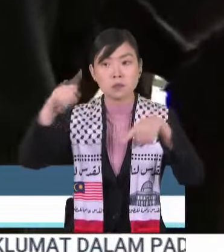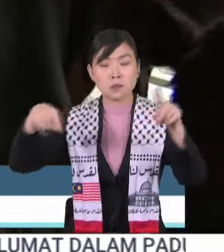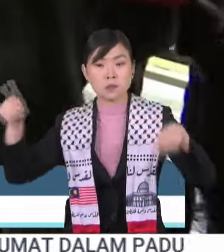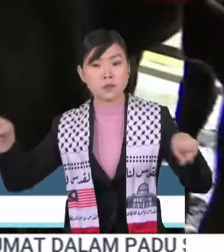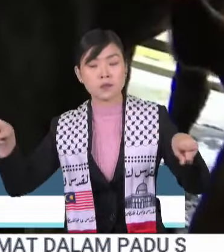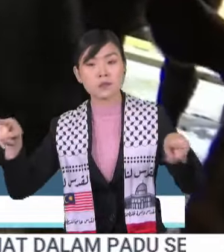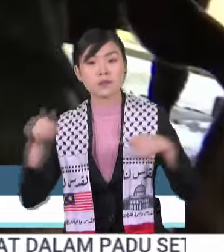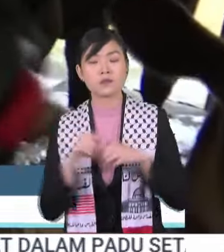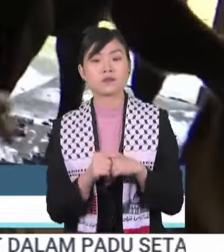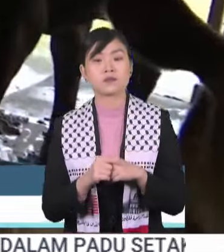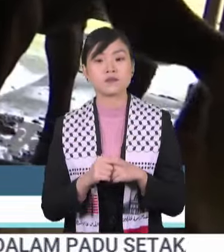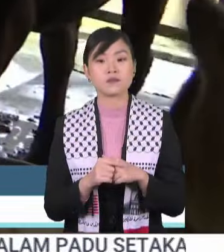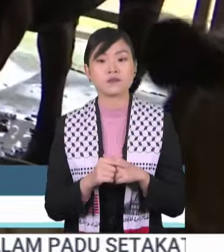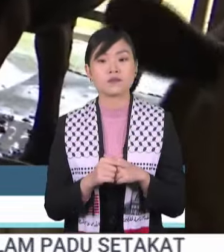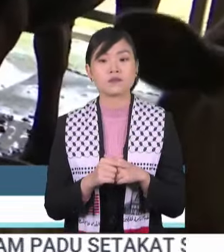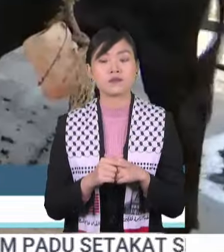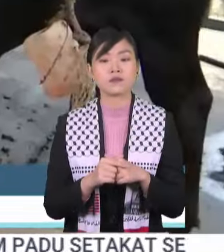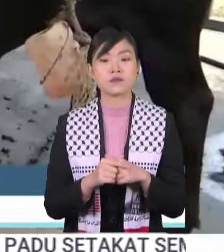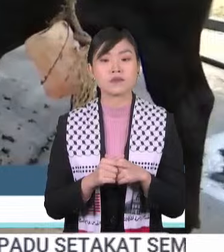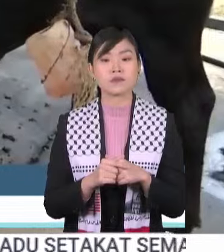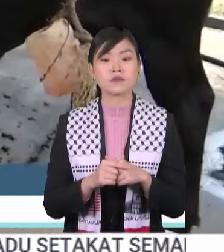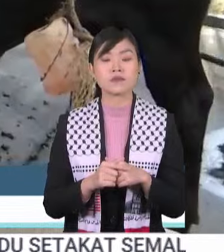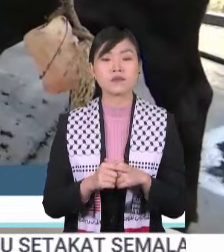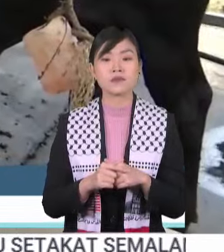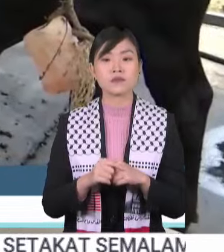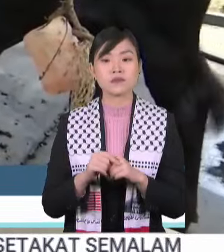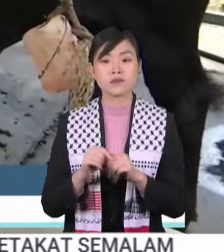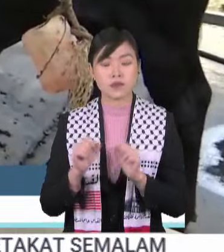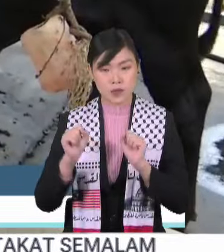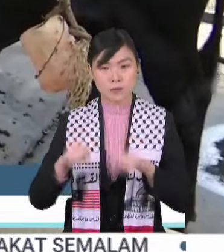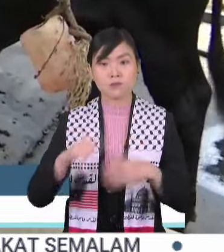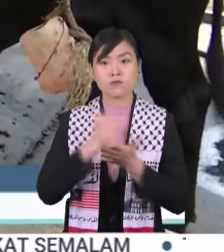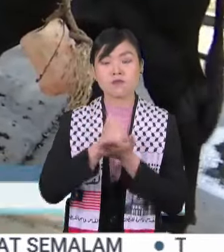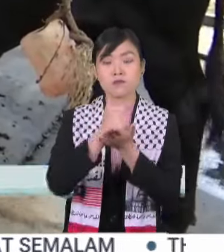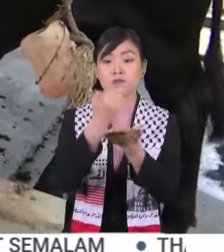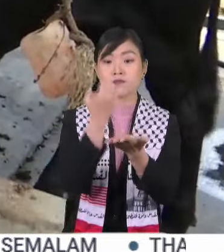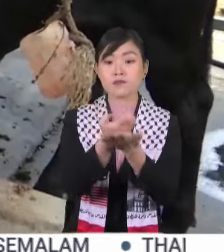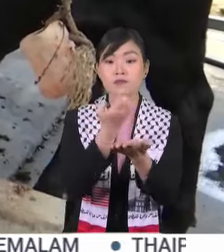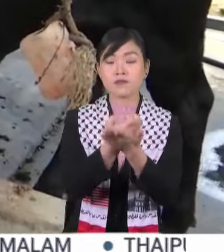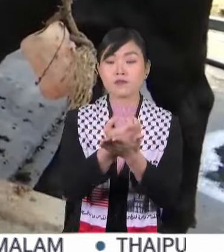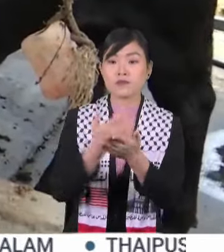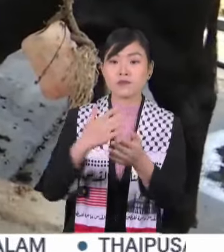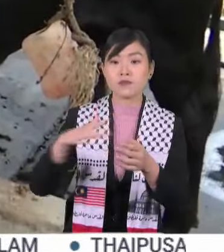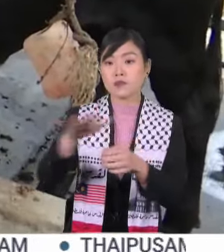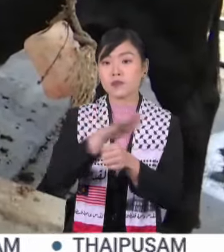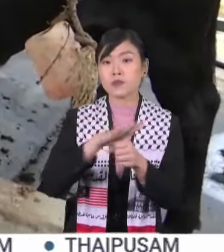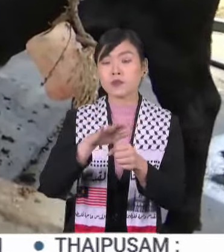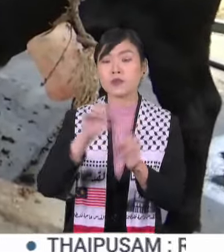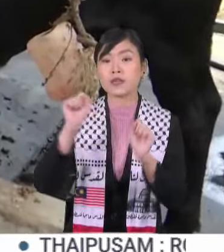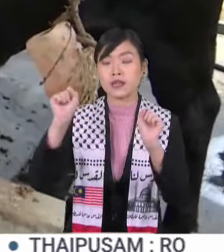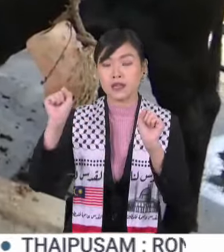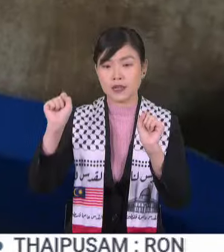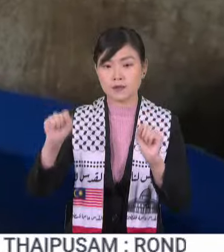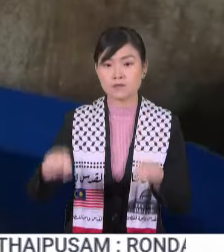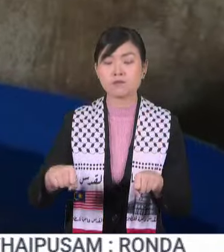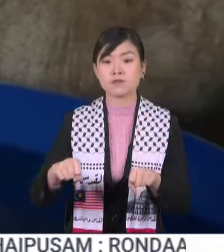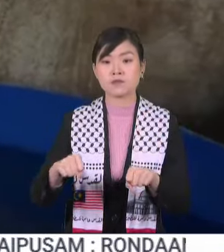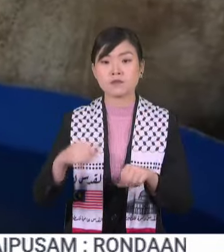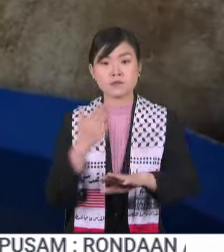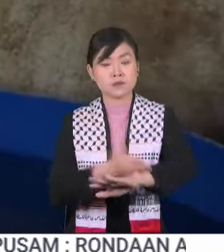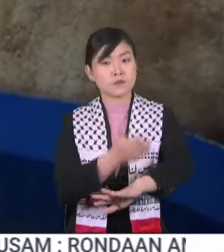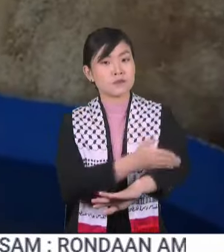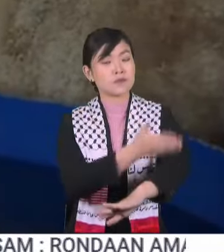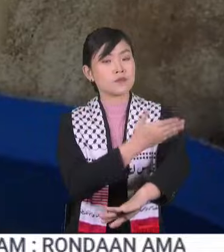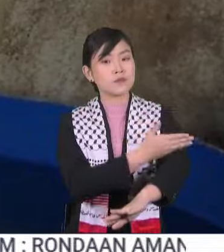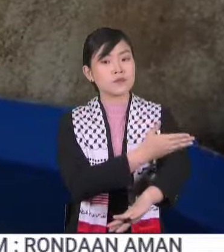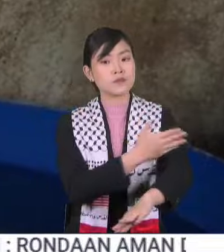kaedah peternakan bakar lembu Kayangan ini ia dapat membantu ekonomi penduduk setempat sekaligus akan menaikkan nama negara antara